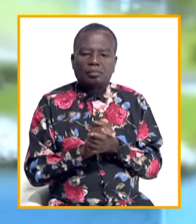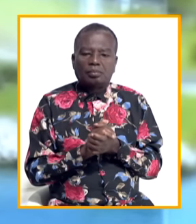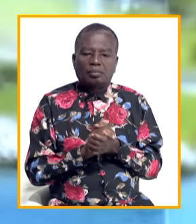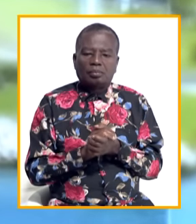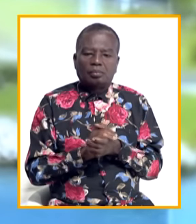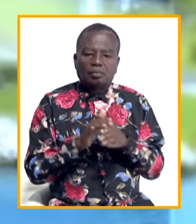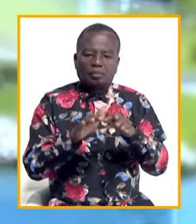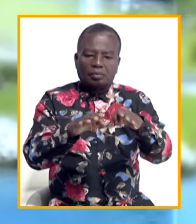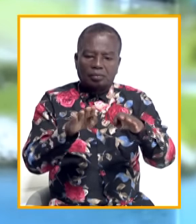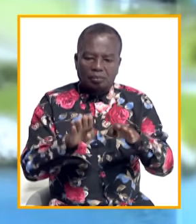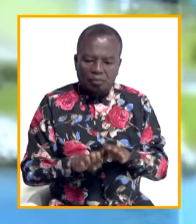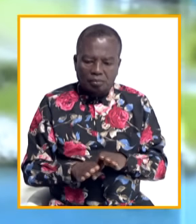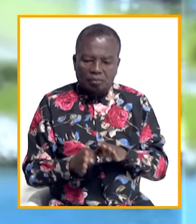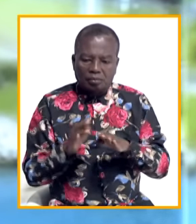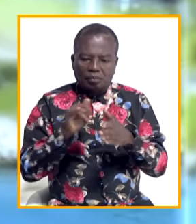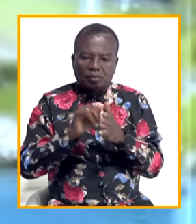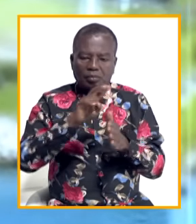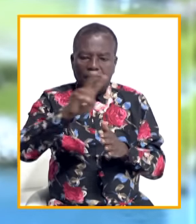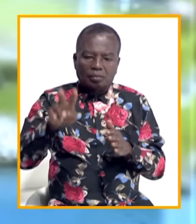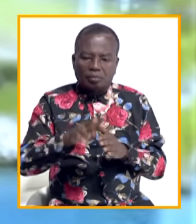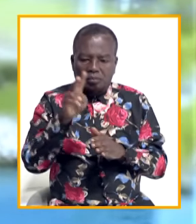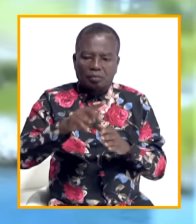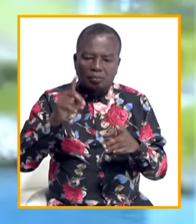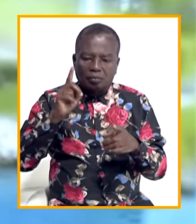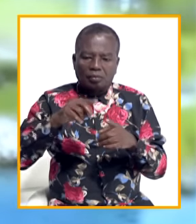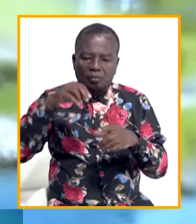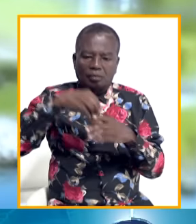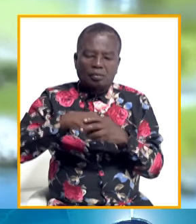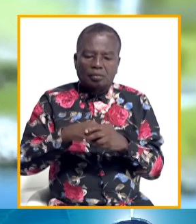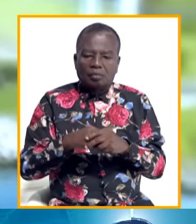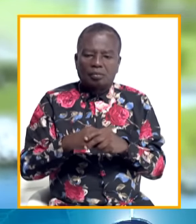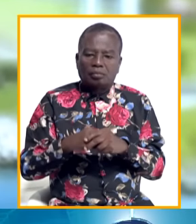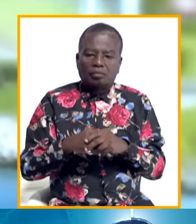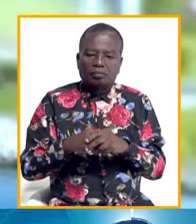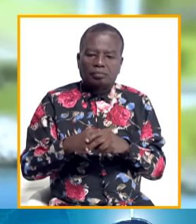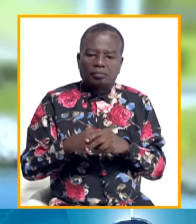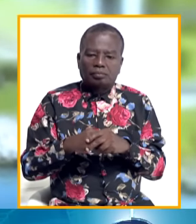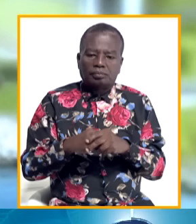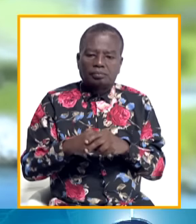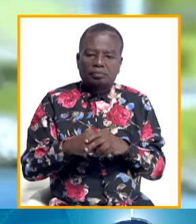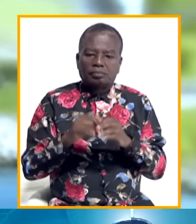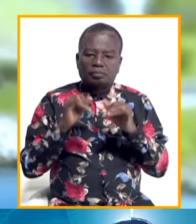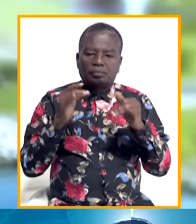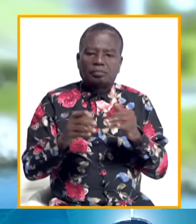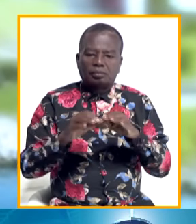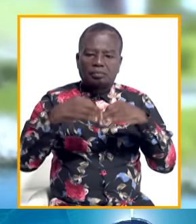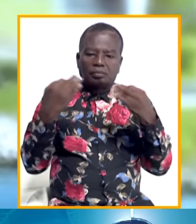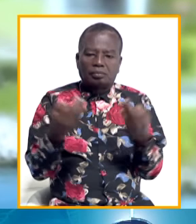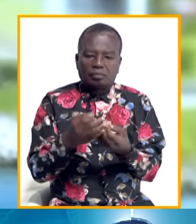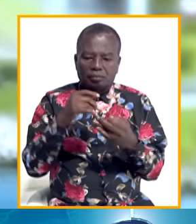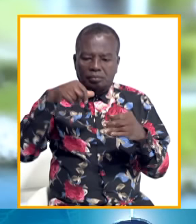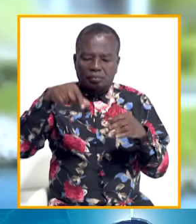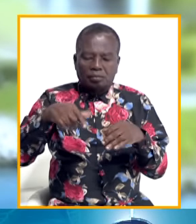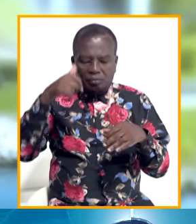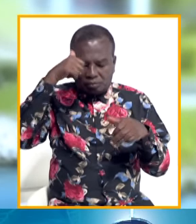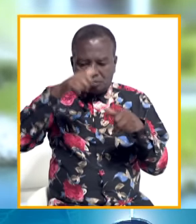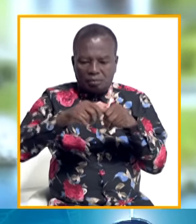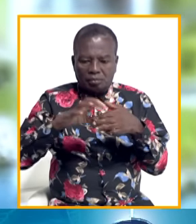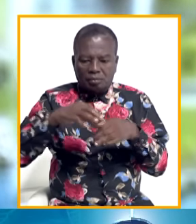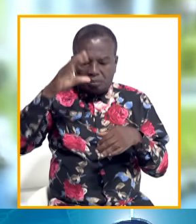Inhumation donc ce vendredi 19 avril 2024 dans la stricte intimité familiale. Que retenir de